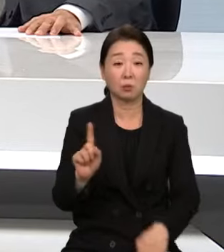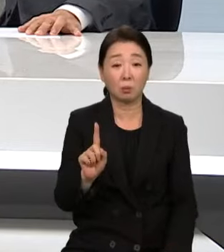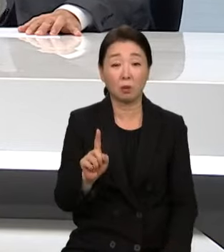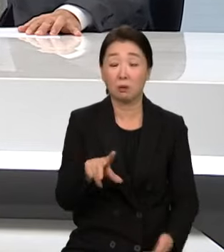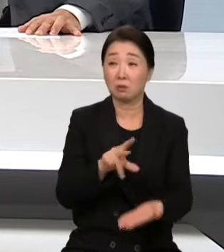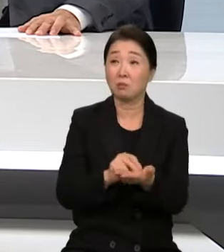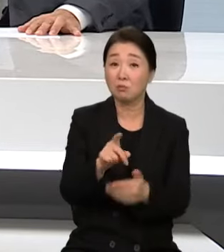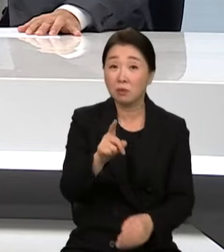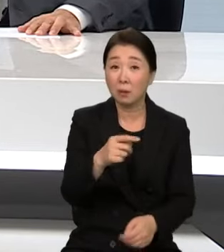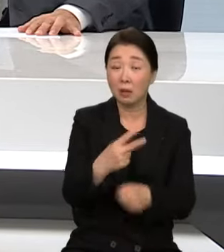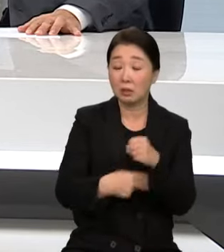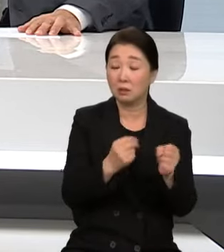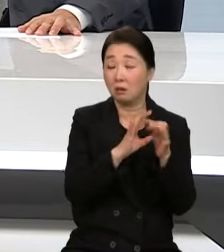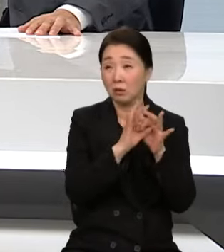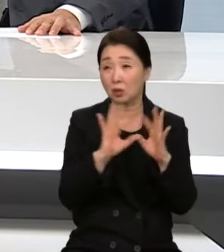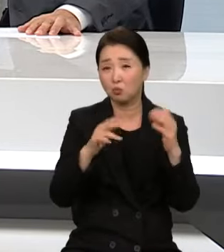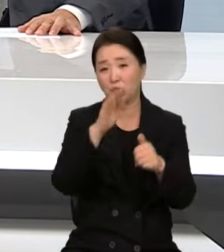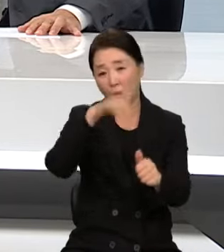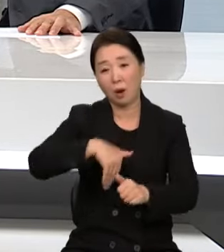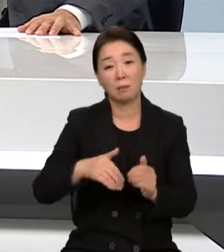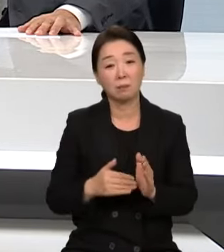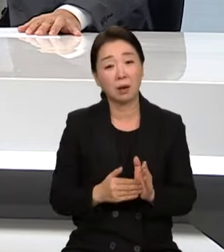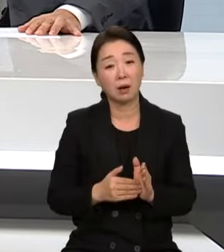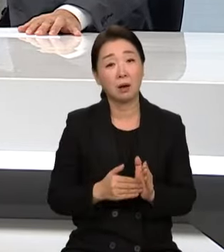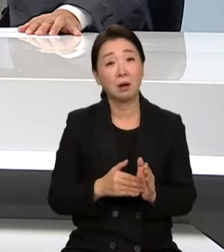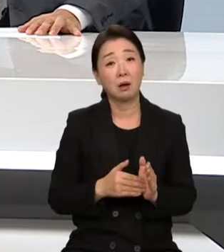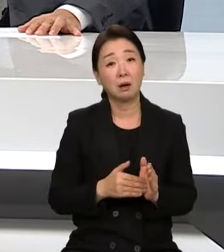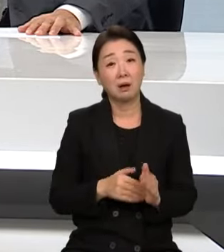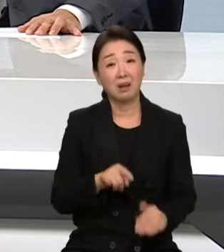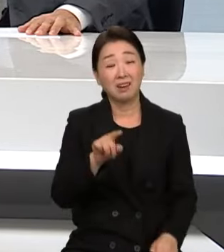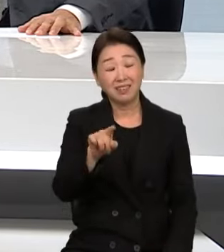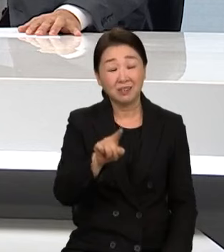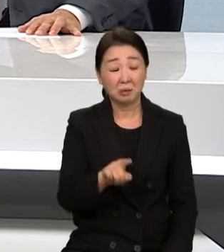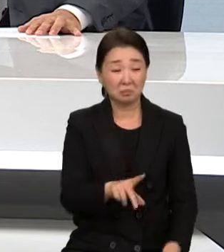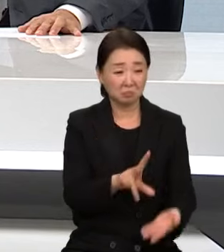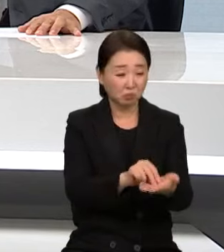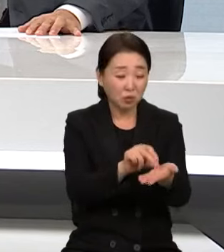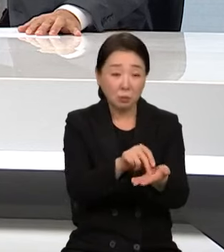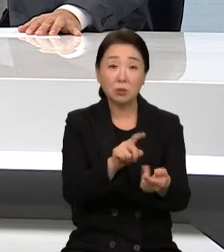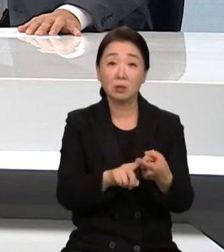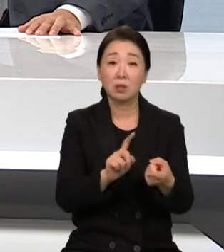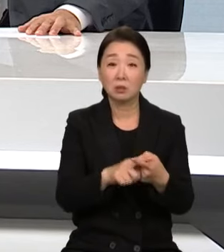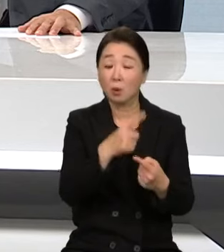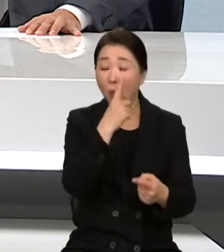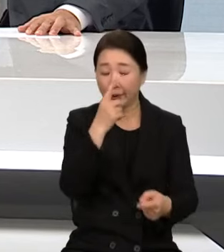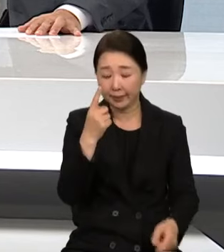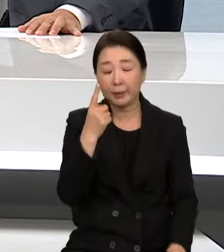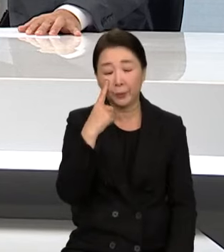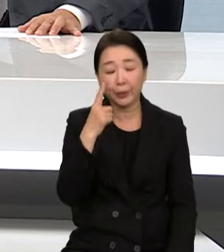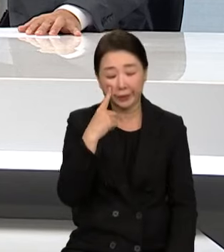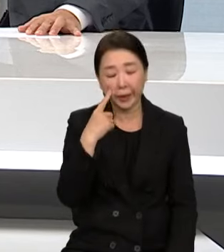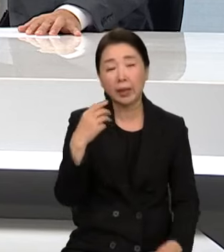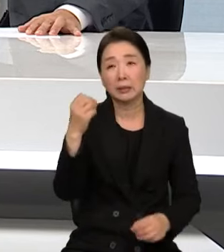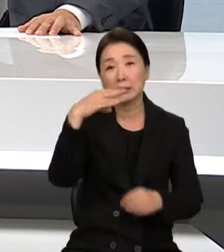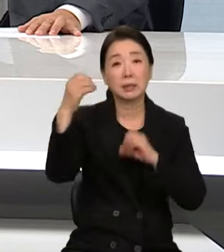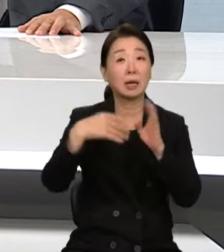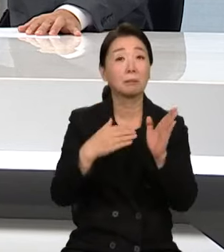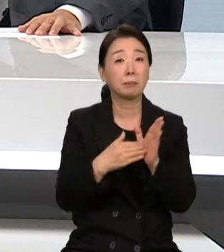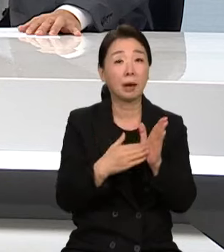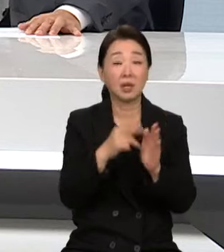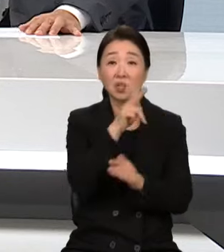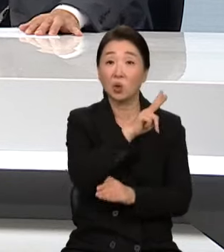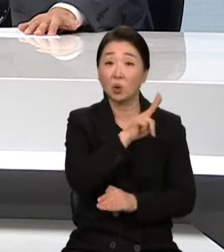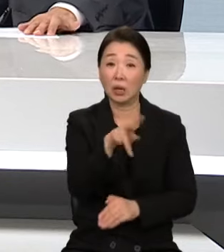문제들 때문에 2년 연속 국회에 불려 나왔지만 이런 물 불거진 문제들에 대해서 확인해 보겠다 원론적인 답변만 했기 때문에